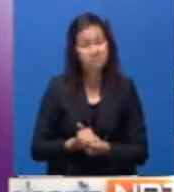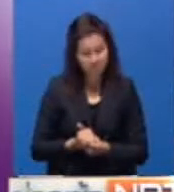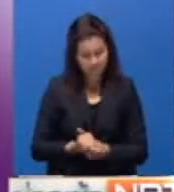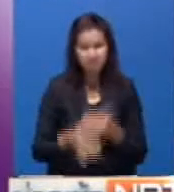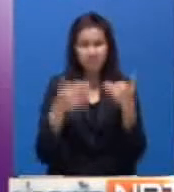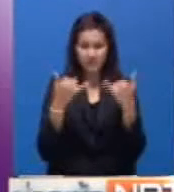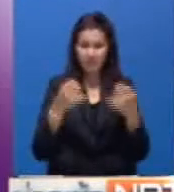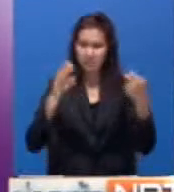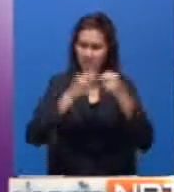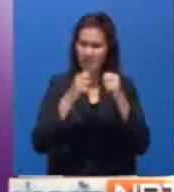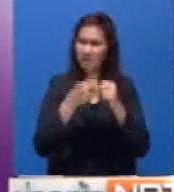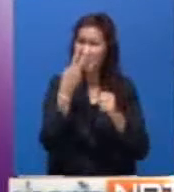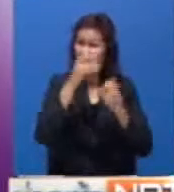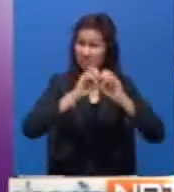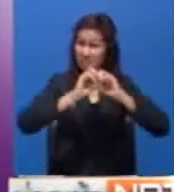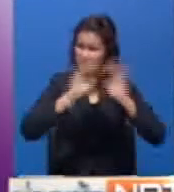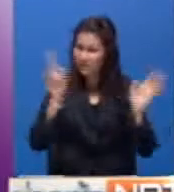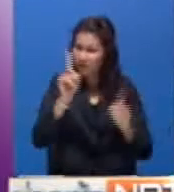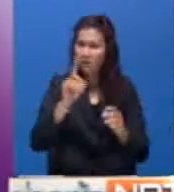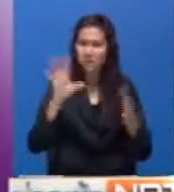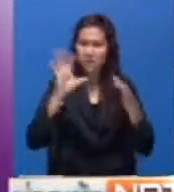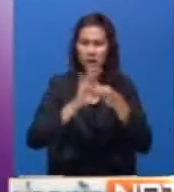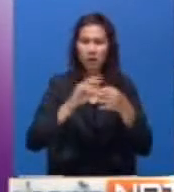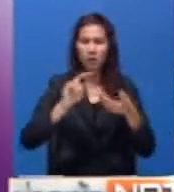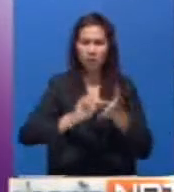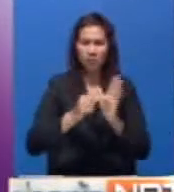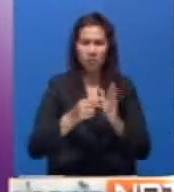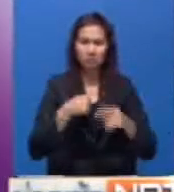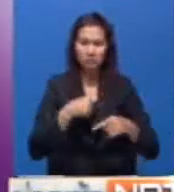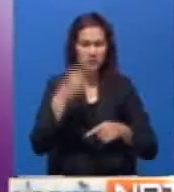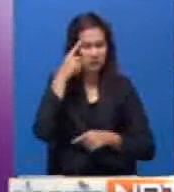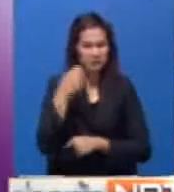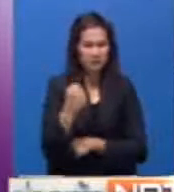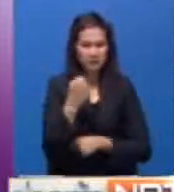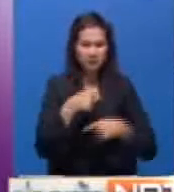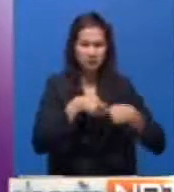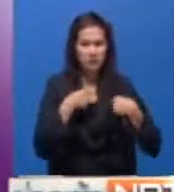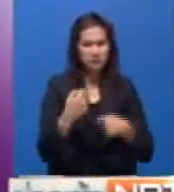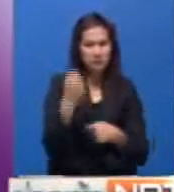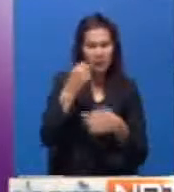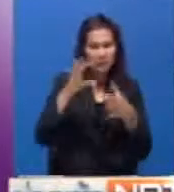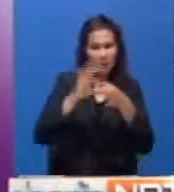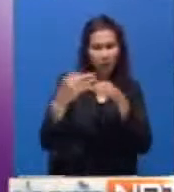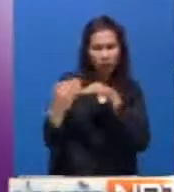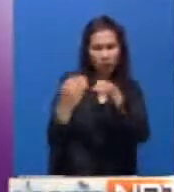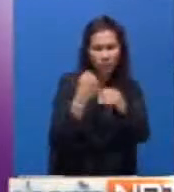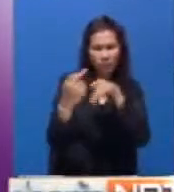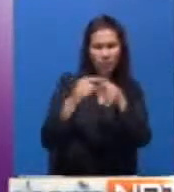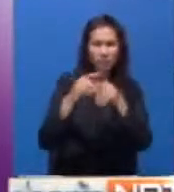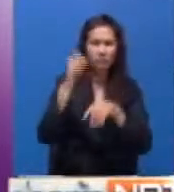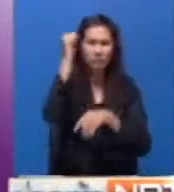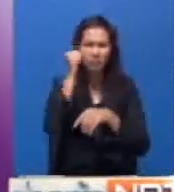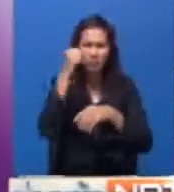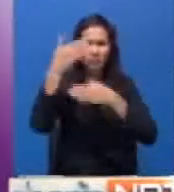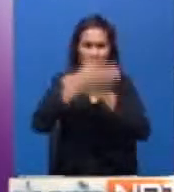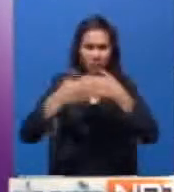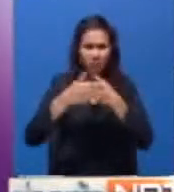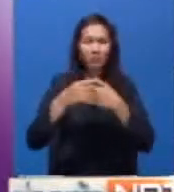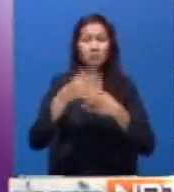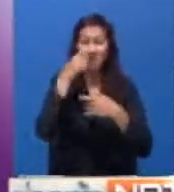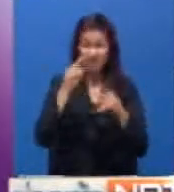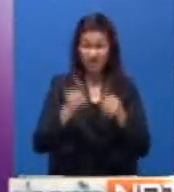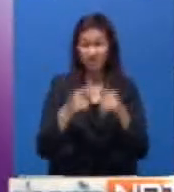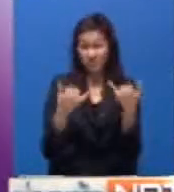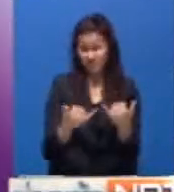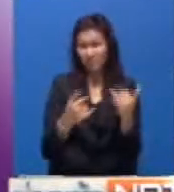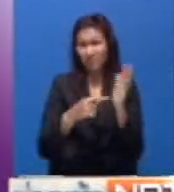ัญหาหนึ่งที่เกิดขึ้นได้ชัดนะคะก็คือความมั่นใจต่อการใช้บริการรถโดยสารสาธารณะโดยเฉพาะรถไฟค่ะเพราะว่าผู้ต้องหาที่ก่อเหตุราย